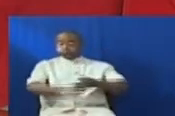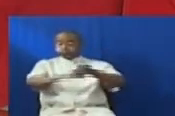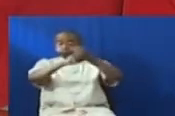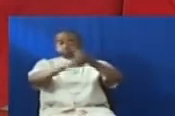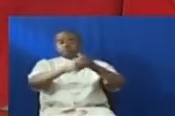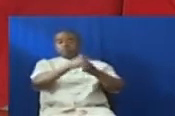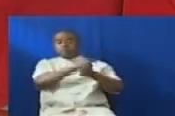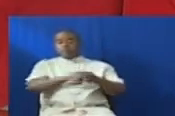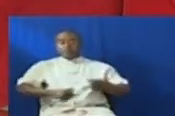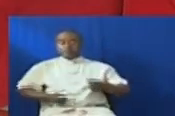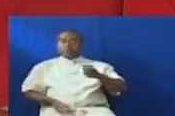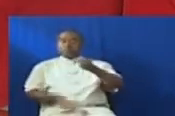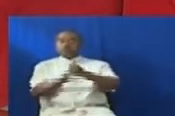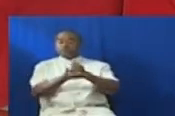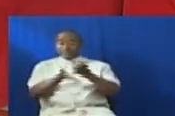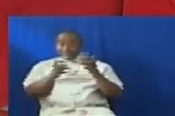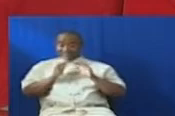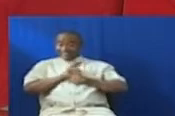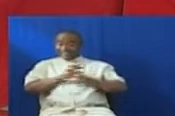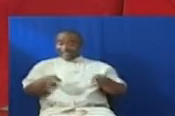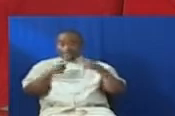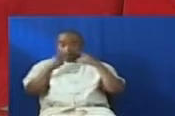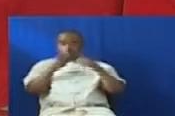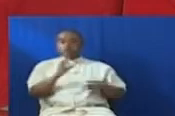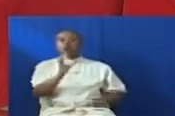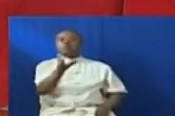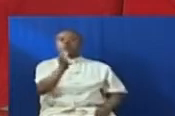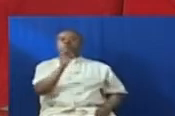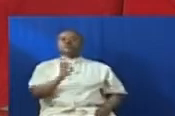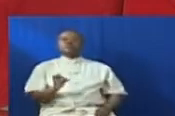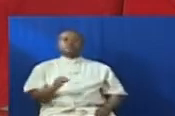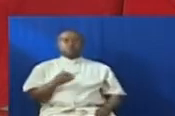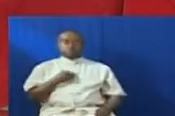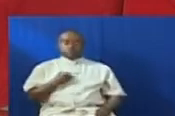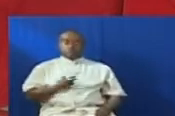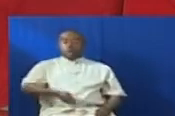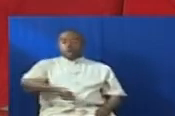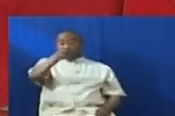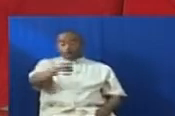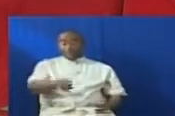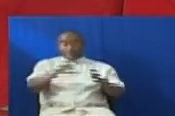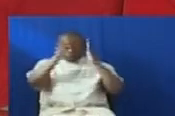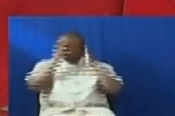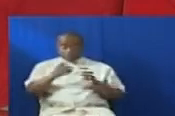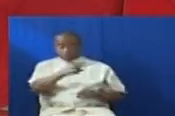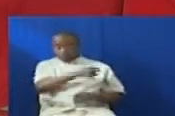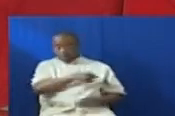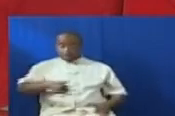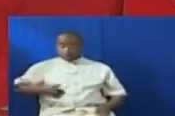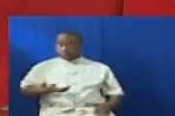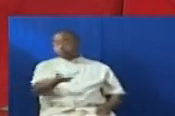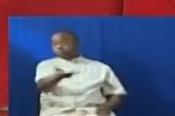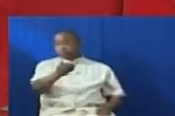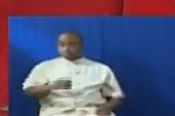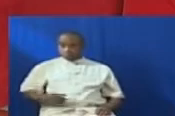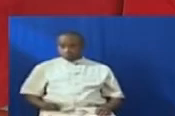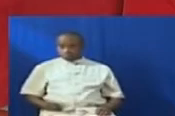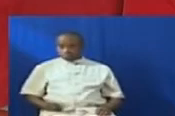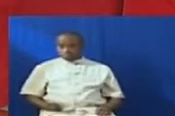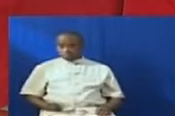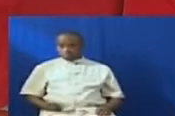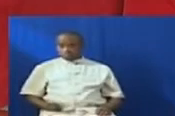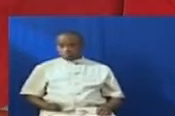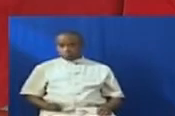sasa tunaona matunda yake. Hongera sana Mheshimiwa Rais, na kwa kweli nirudie kile